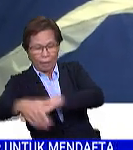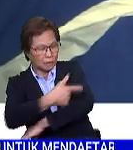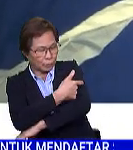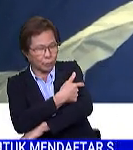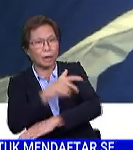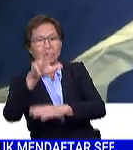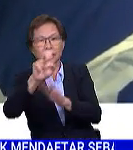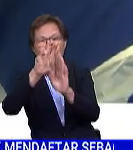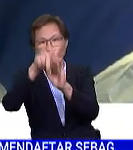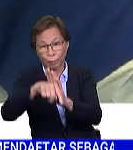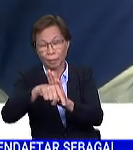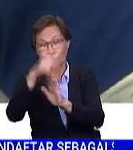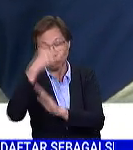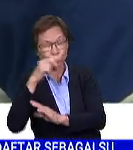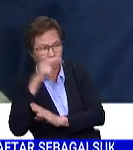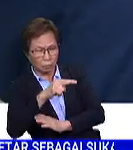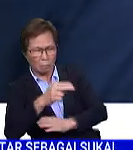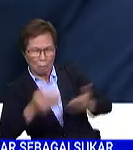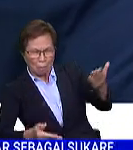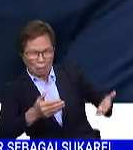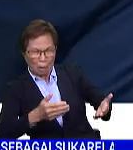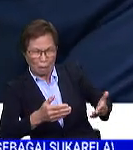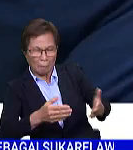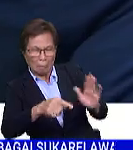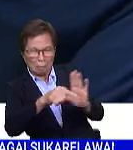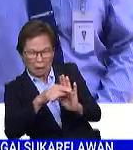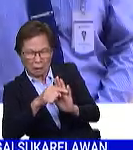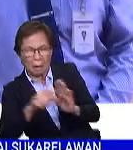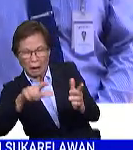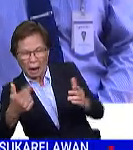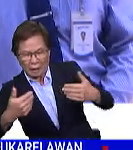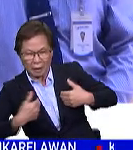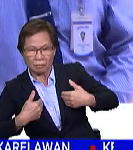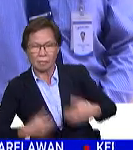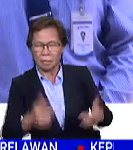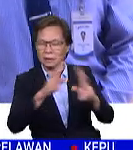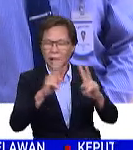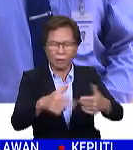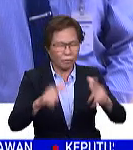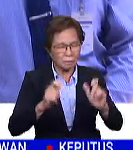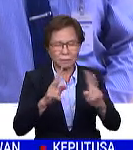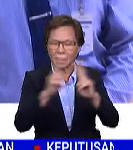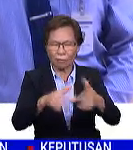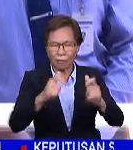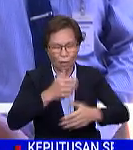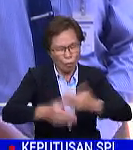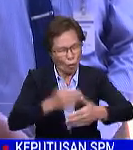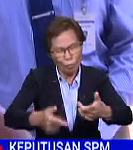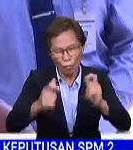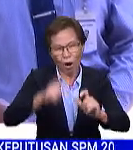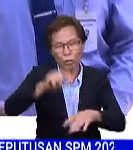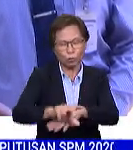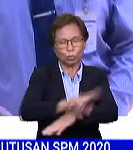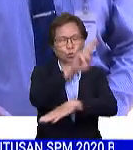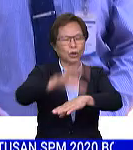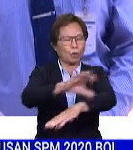selama 30 minit untuk melihat kemungkinan kesan sampingan. Oh, sangat cepat sekarang ini proses semua menggunakan